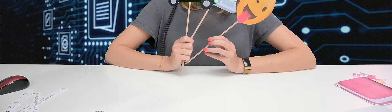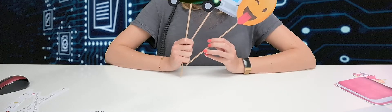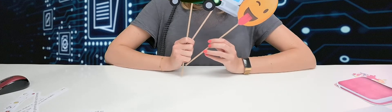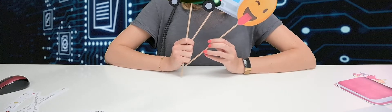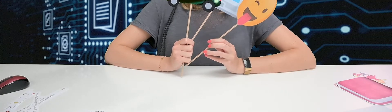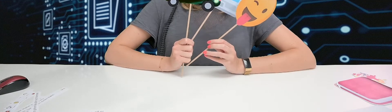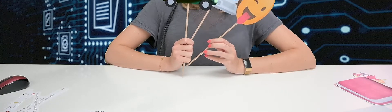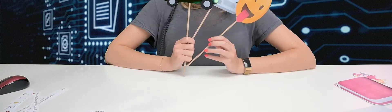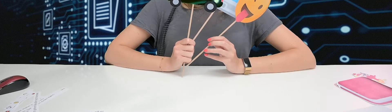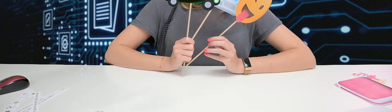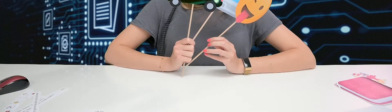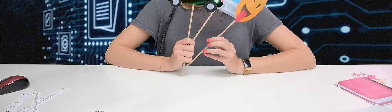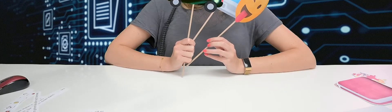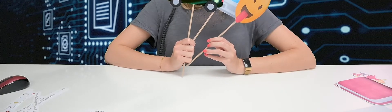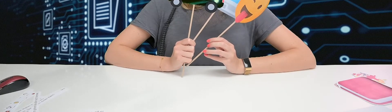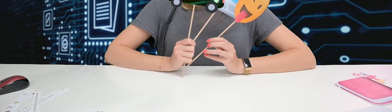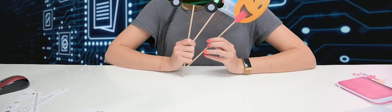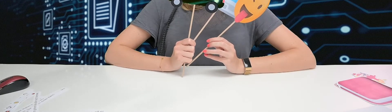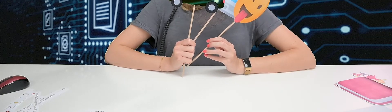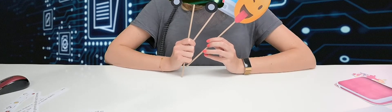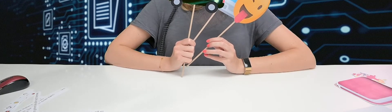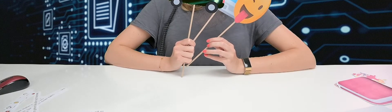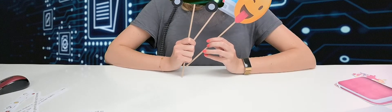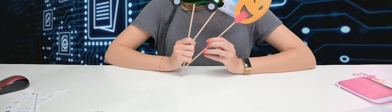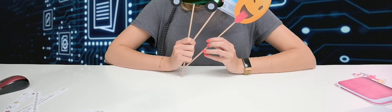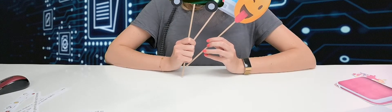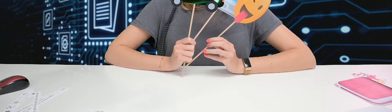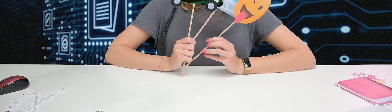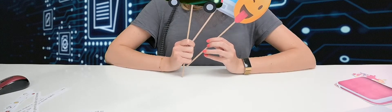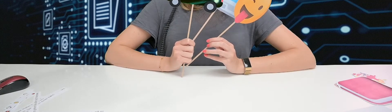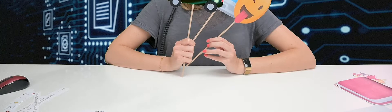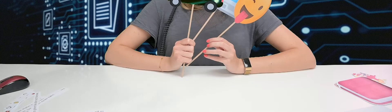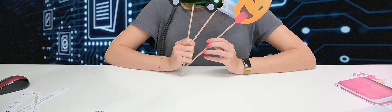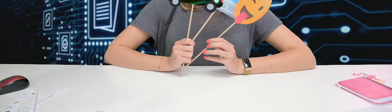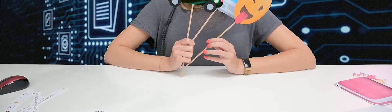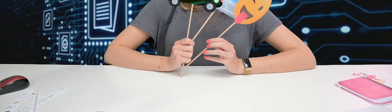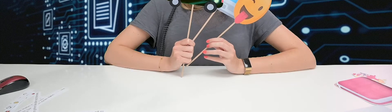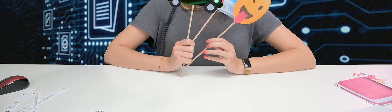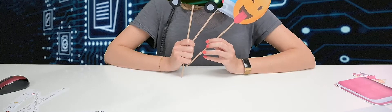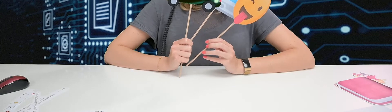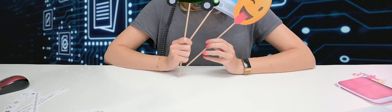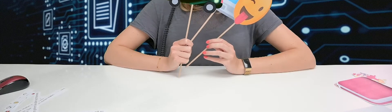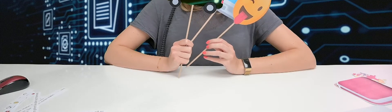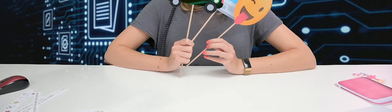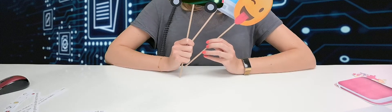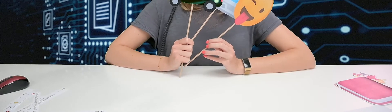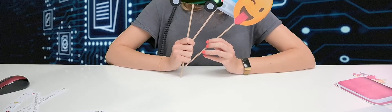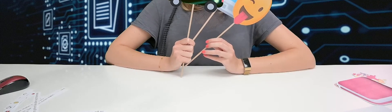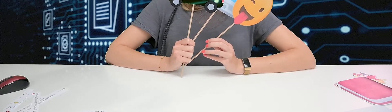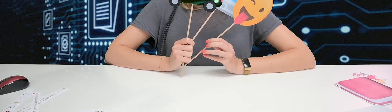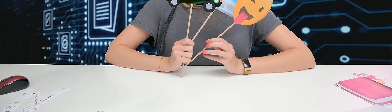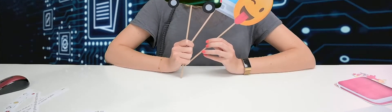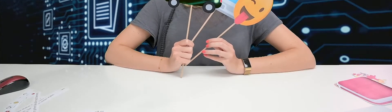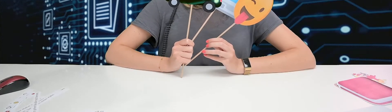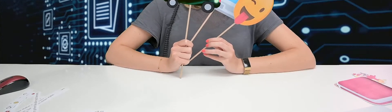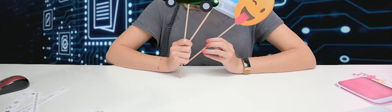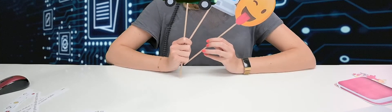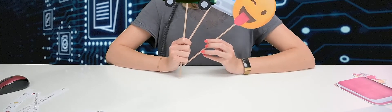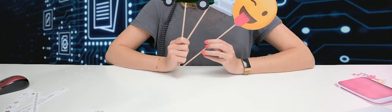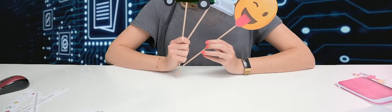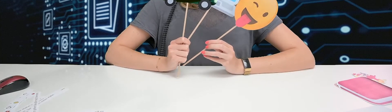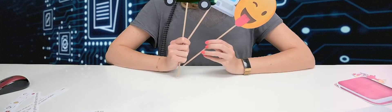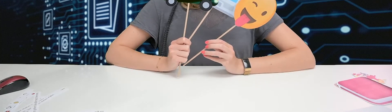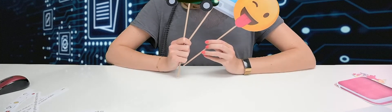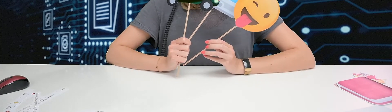viel Potenzial gibt in dieser, mit diesen Methoden. Mhm. Und ich denke zum Beispiel auch an eine Methode, die wir schon mal jetzt gehabt haben in einem anderen Video,